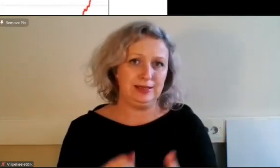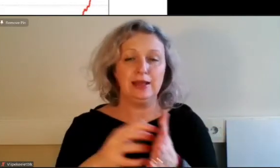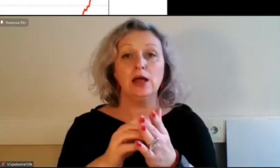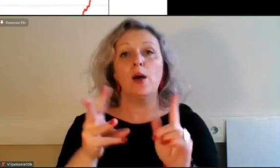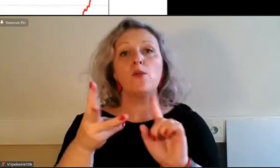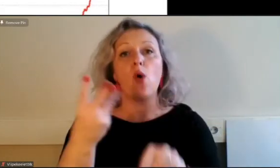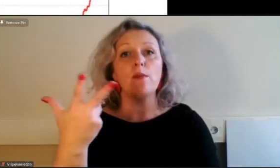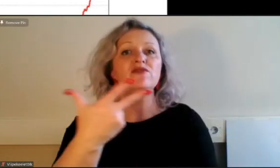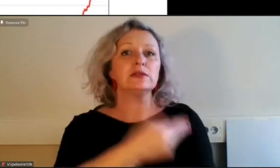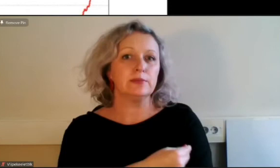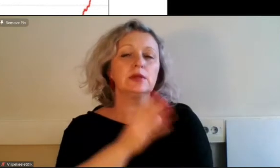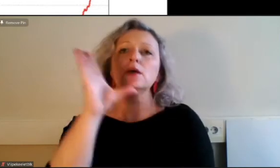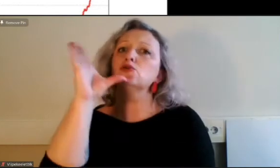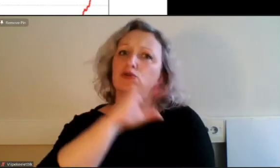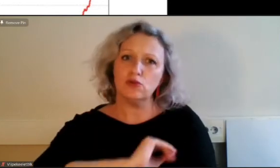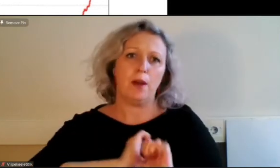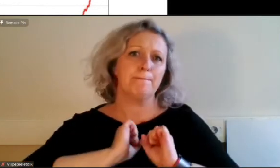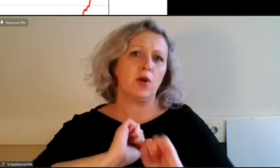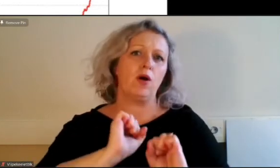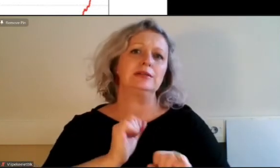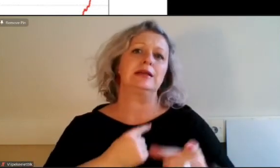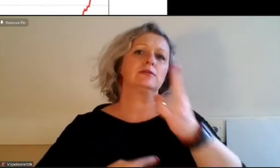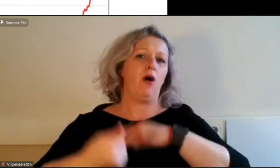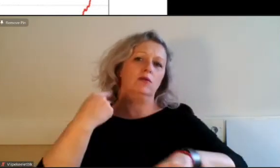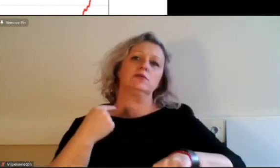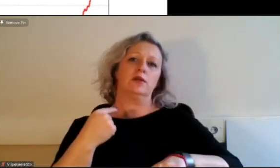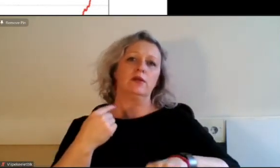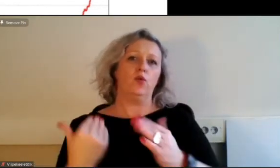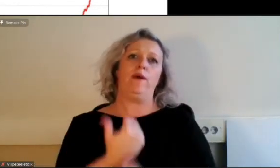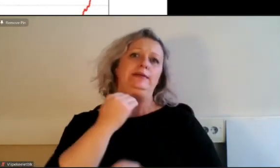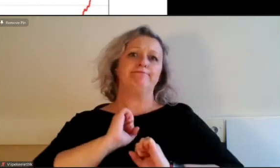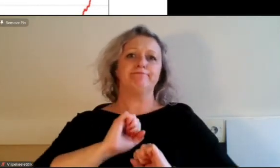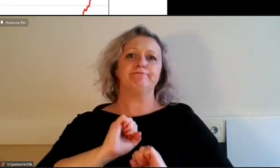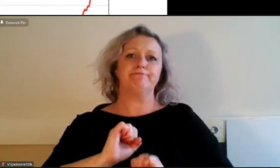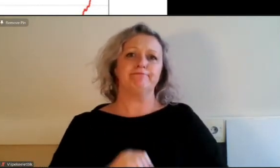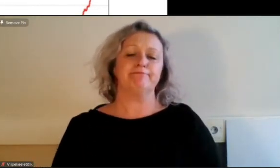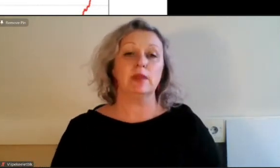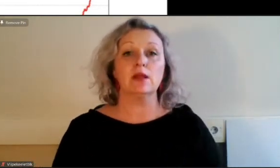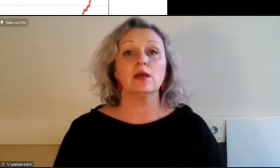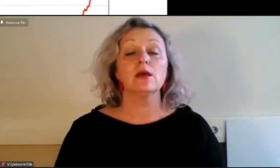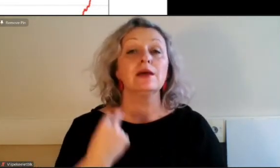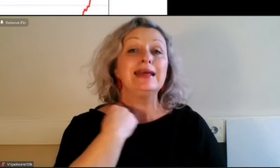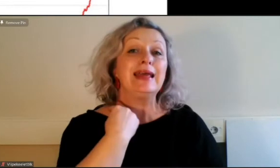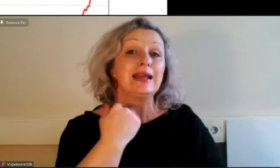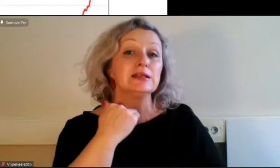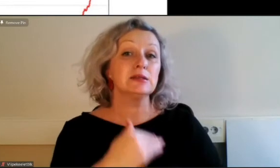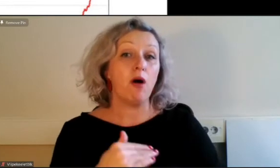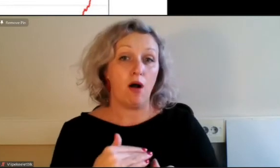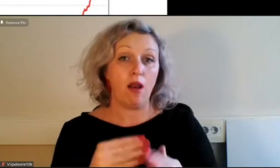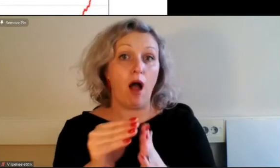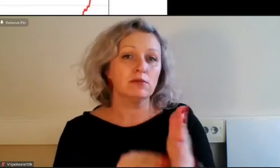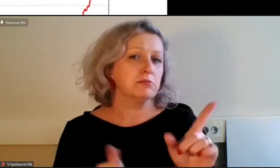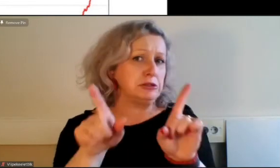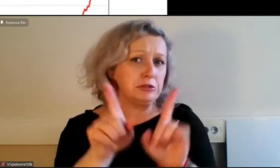on siiski täiesti erinev. Ehk siis ka Eesti andmed näitavad seda, et vaktsineeritud inimesed on